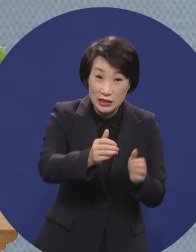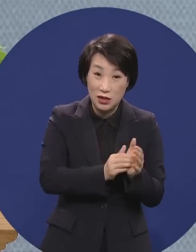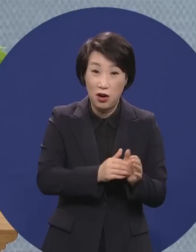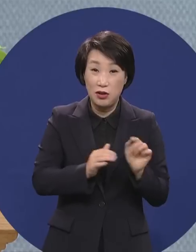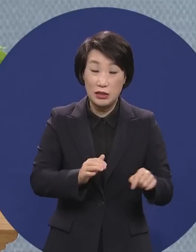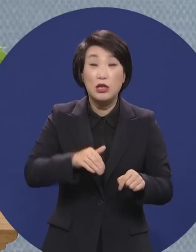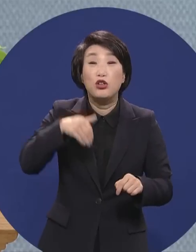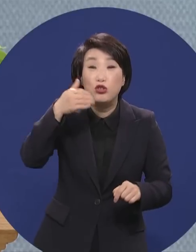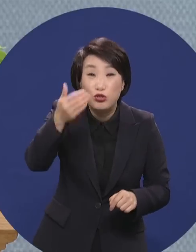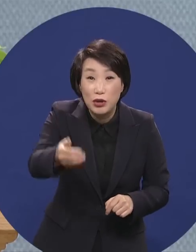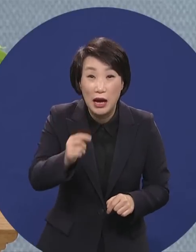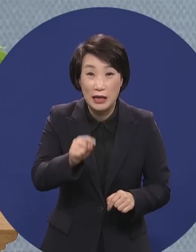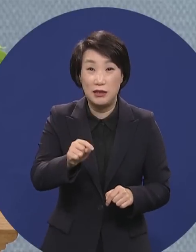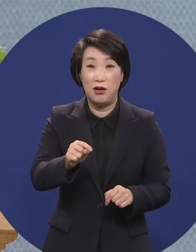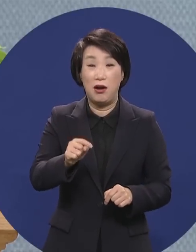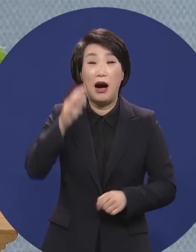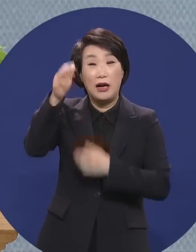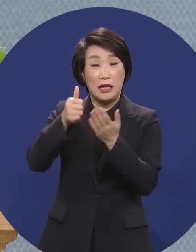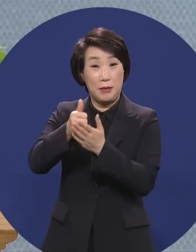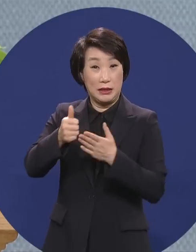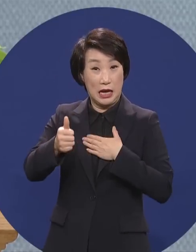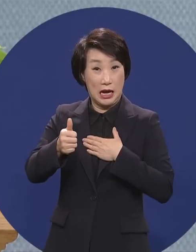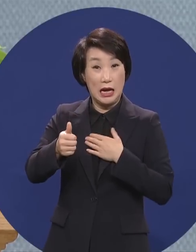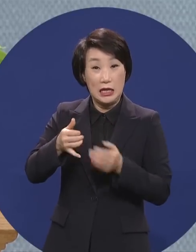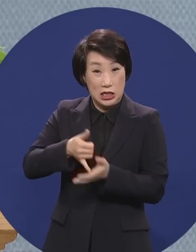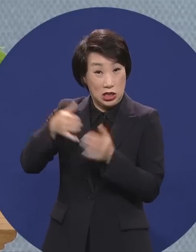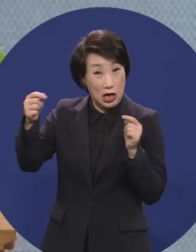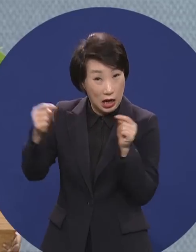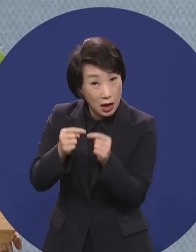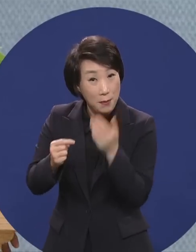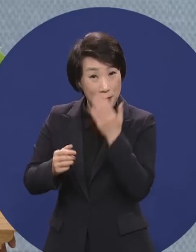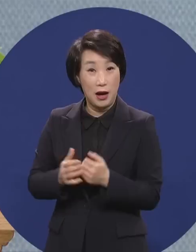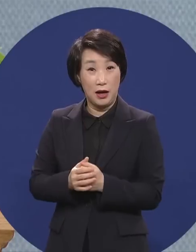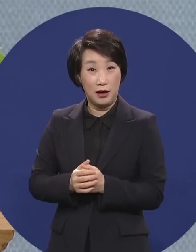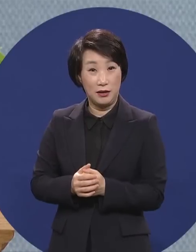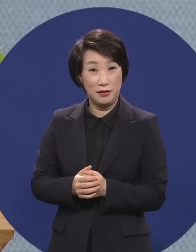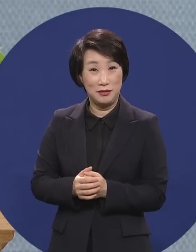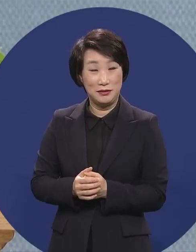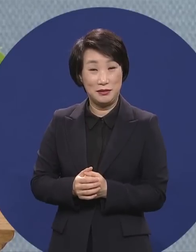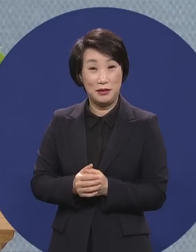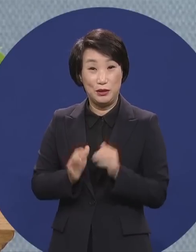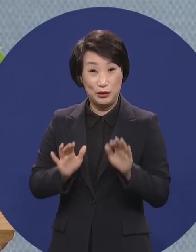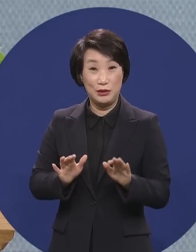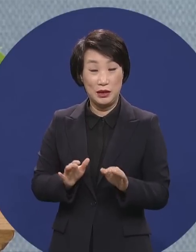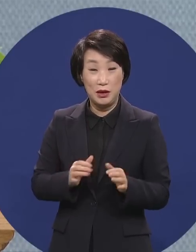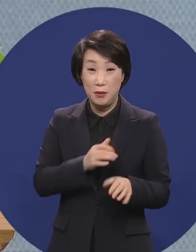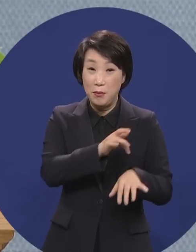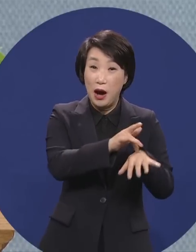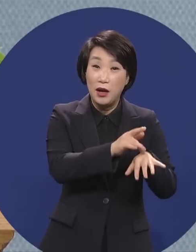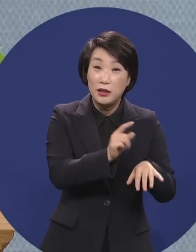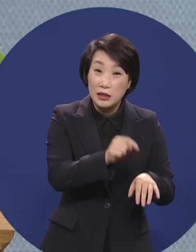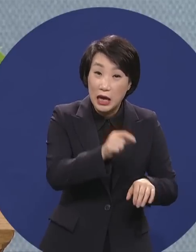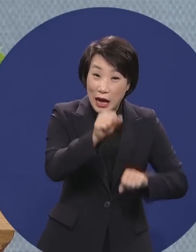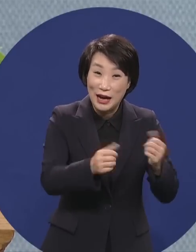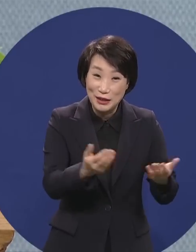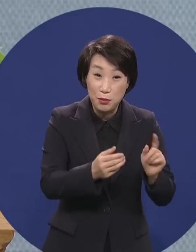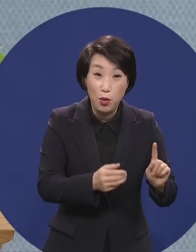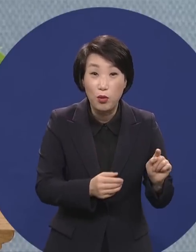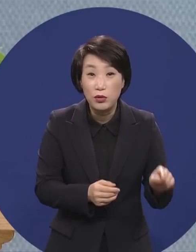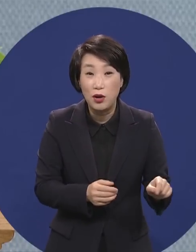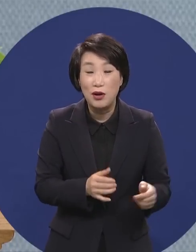그 너머에 정말로 하나님과 인격을 같이 할 수 있는데 그래서 이 마귀라는 놈이 하는 일이